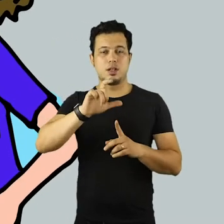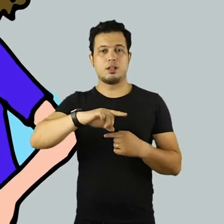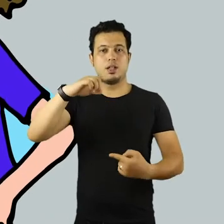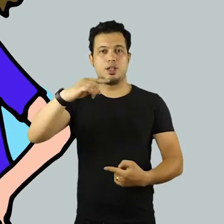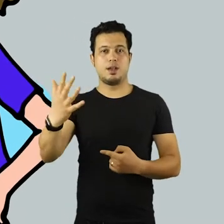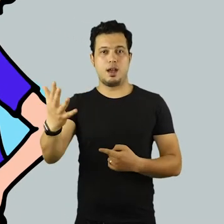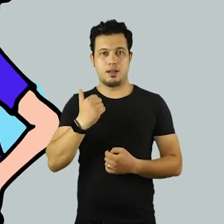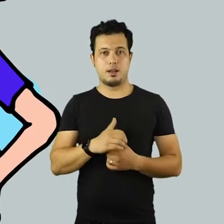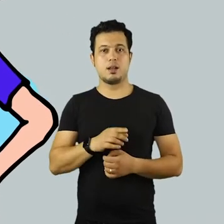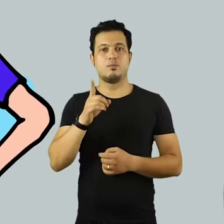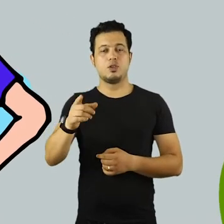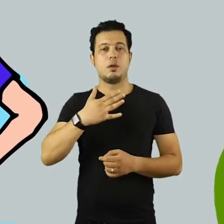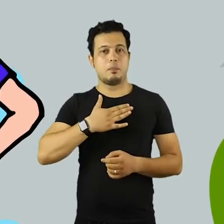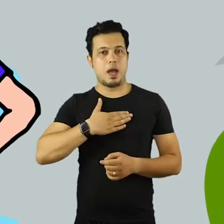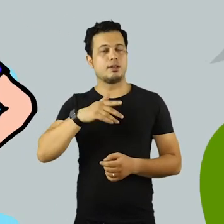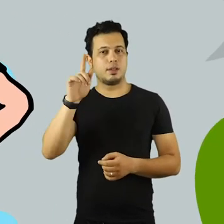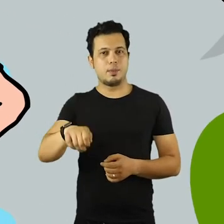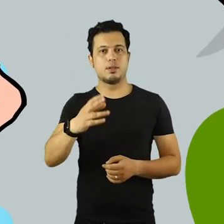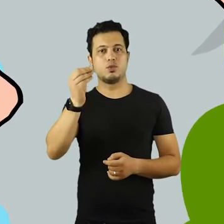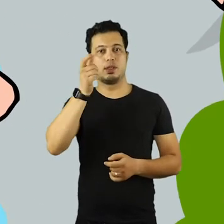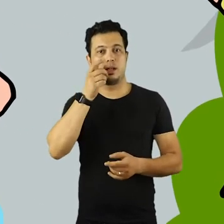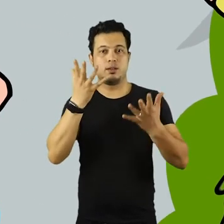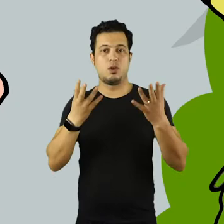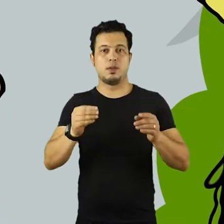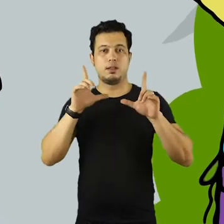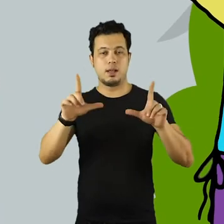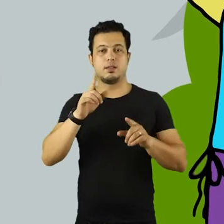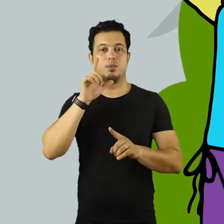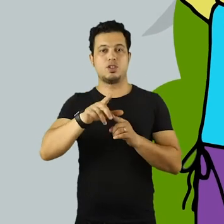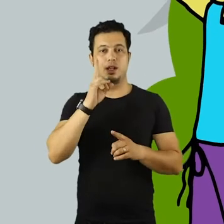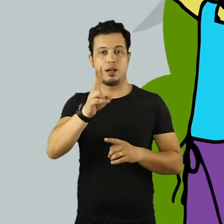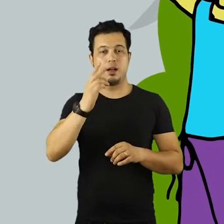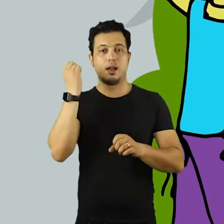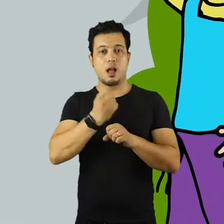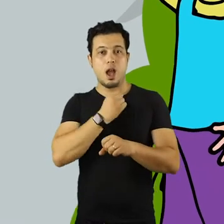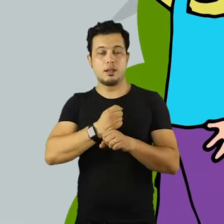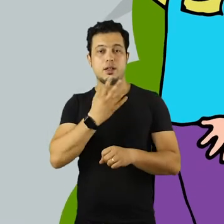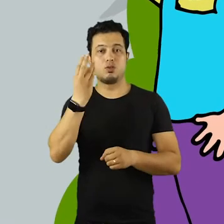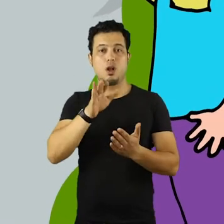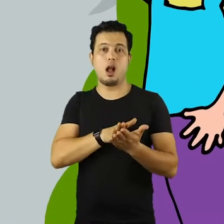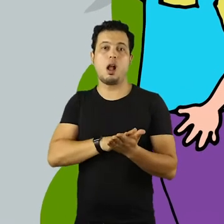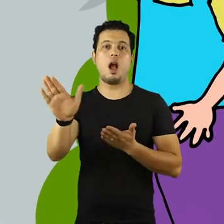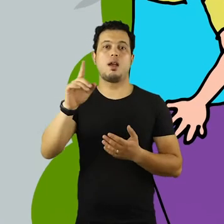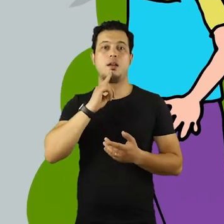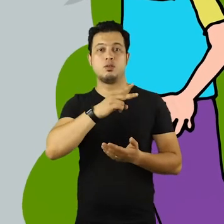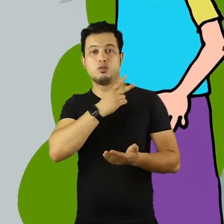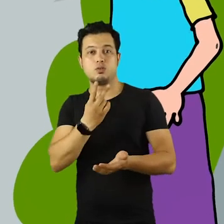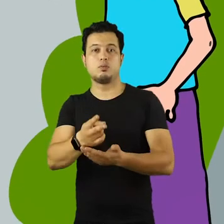alarak... Bunu ben yaparım. Çok dikkatli olmalısın Çınar. Kayalar çok kaygan,